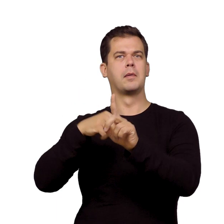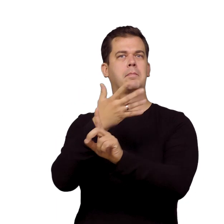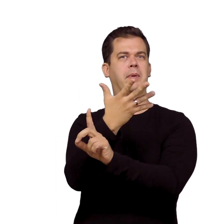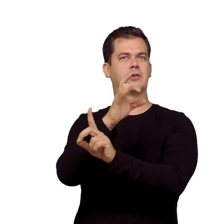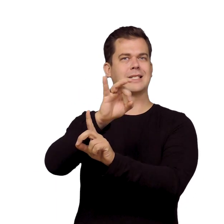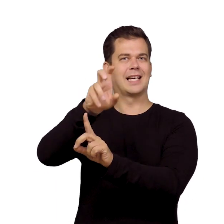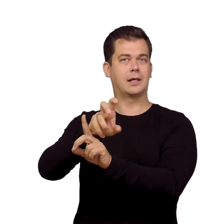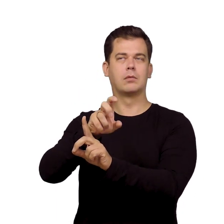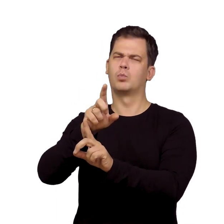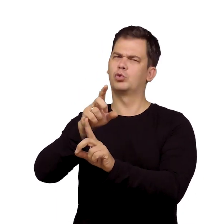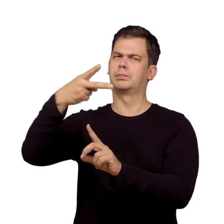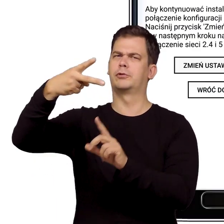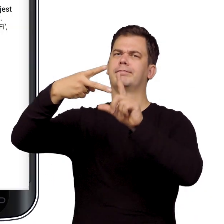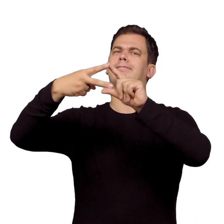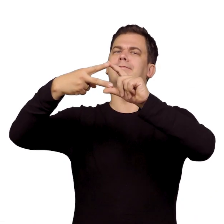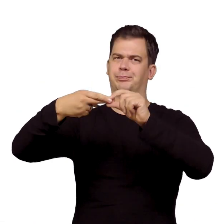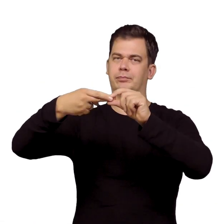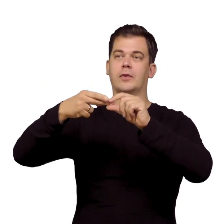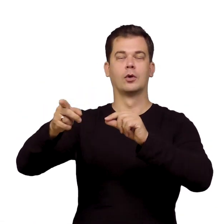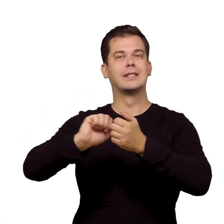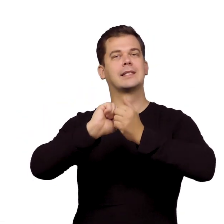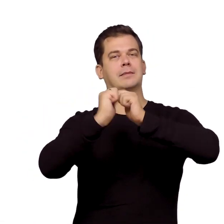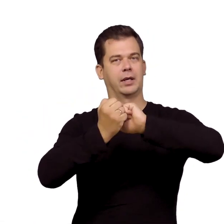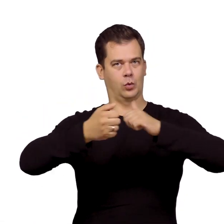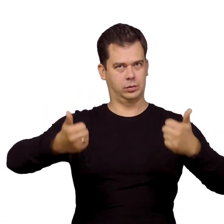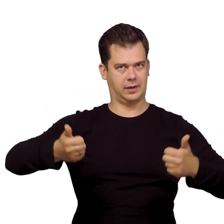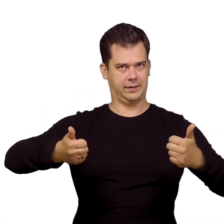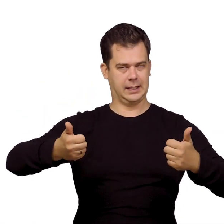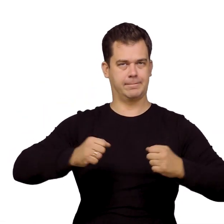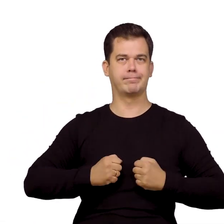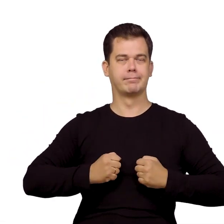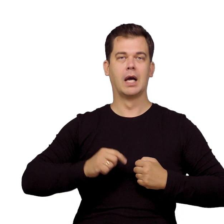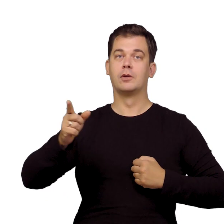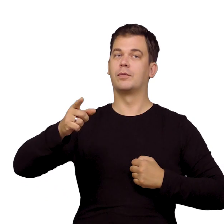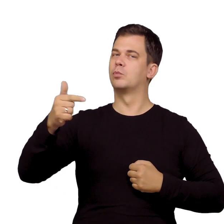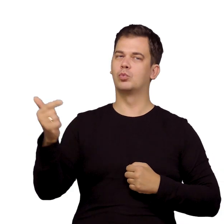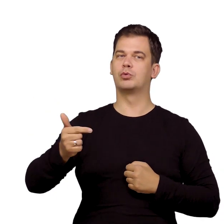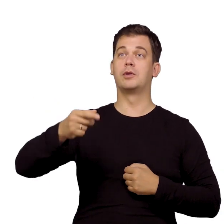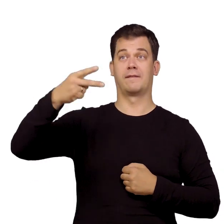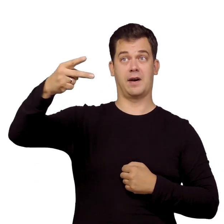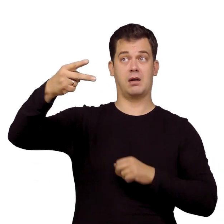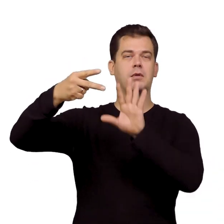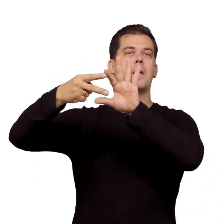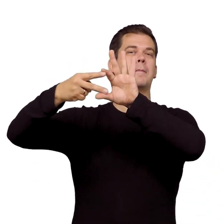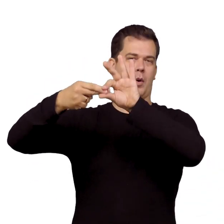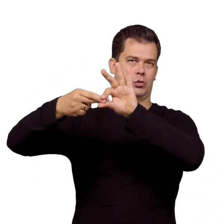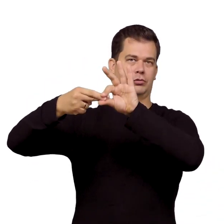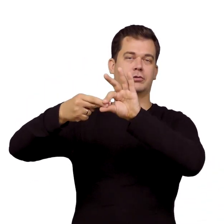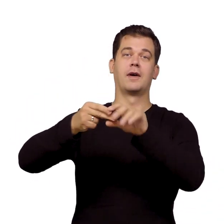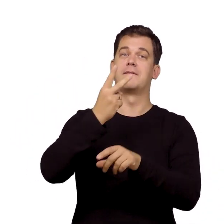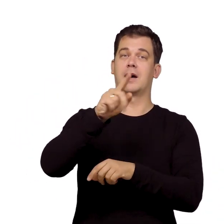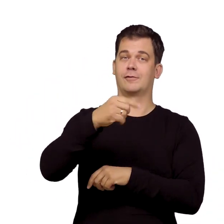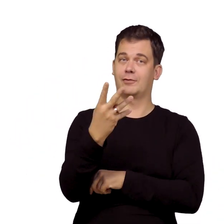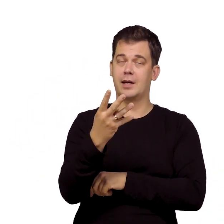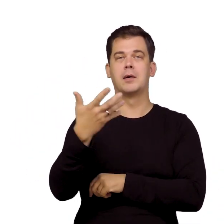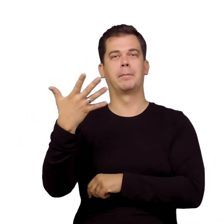GHz, to trzeba połączyć te nazwy w jedną. Klikamy kolejno Zmień ustawienia Wi-Fi i połączenie sieci 2,4